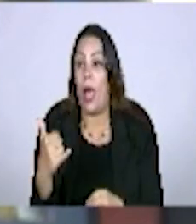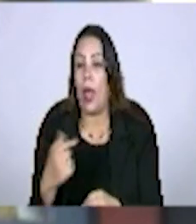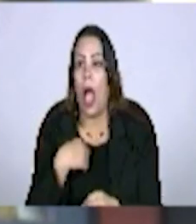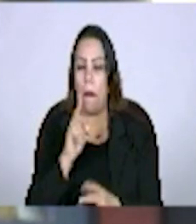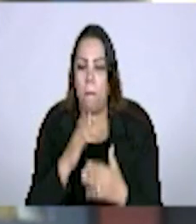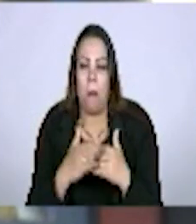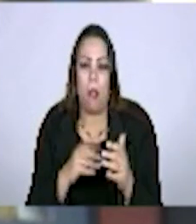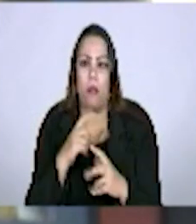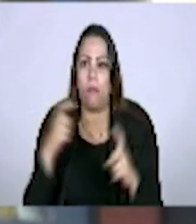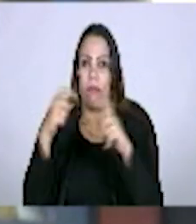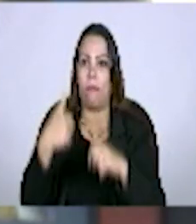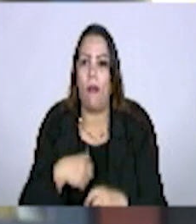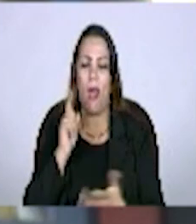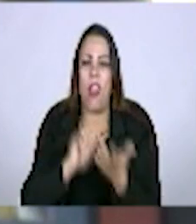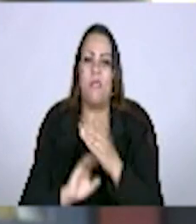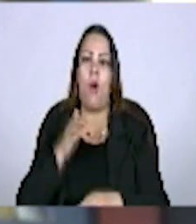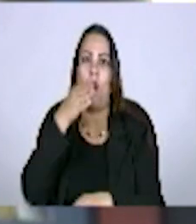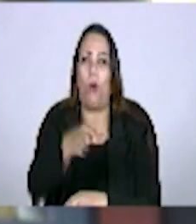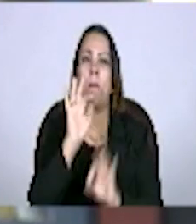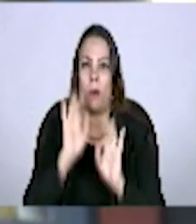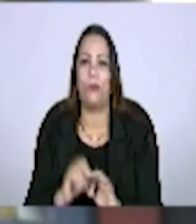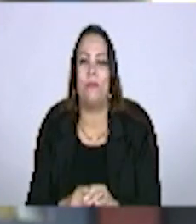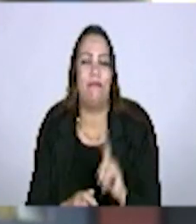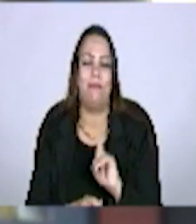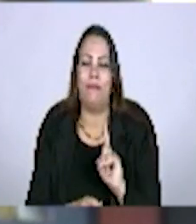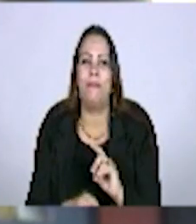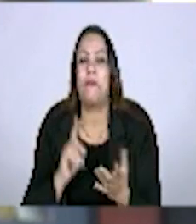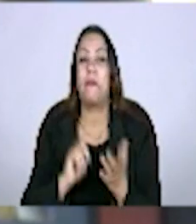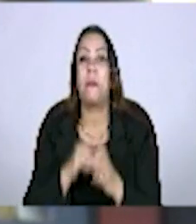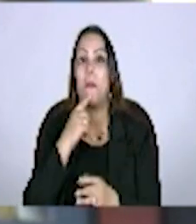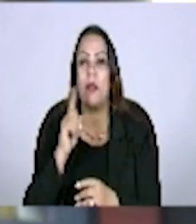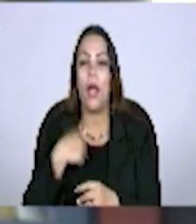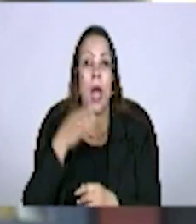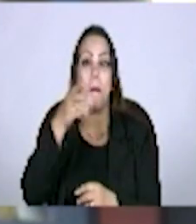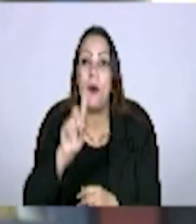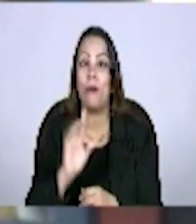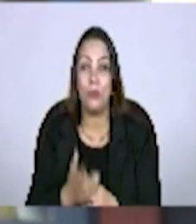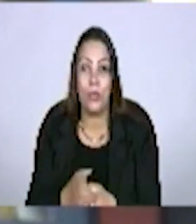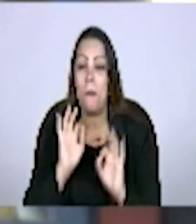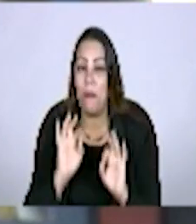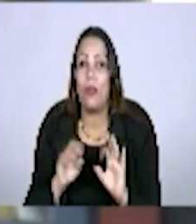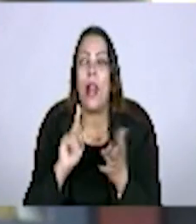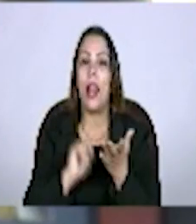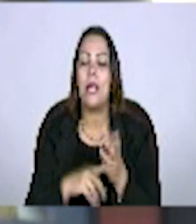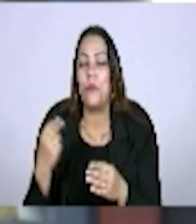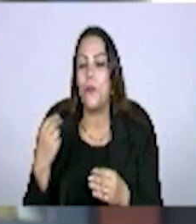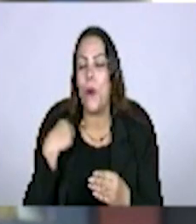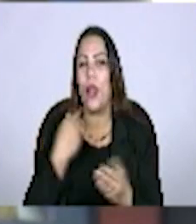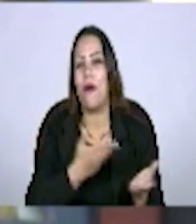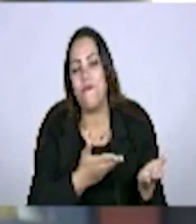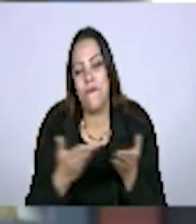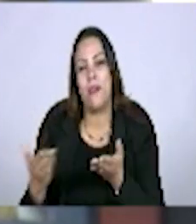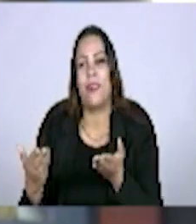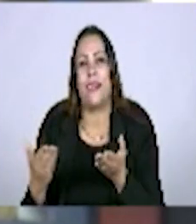ده امر عدائي تجاهك يعني او حاجه سلبيه لكن لا تذهب الى هذا المكان الا بدعوه وتشعر ان